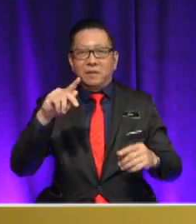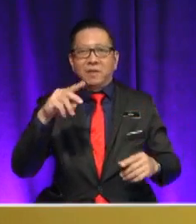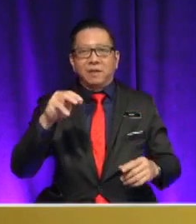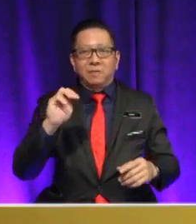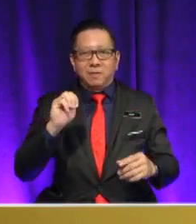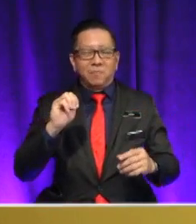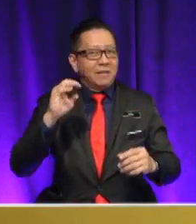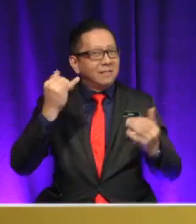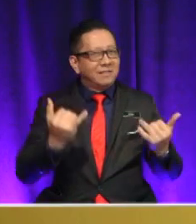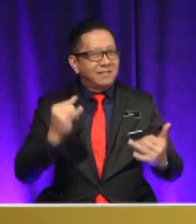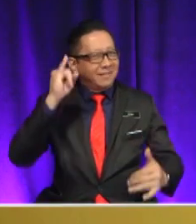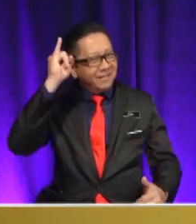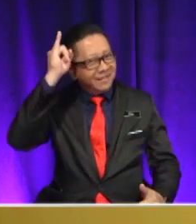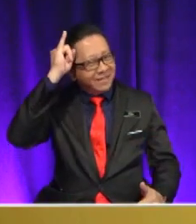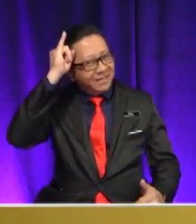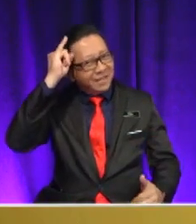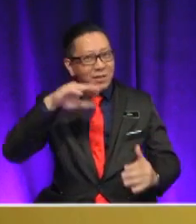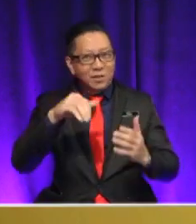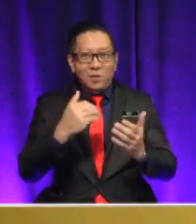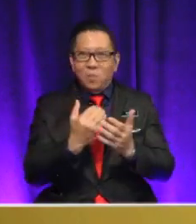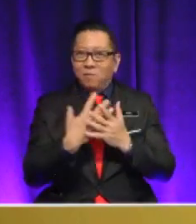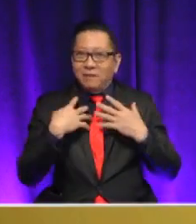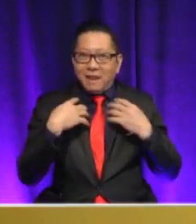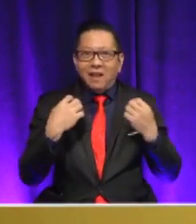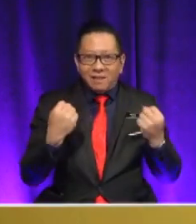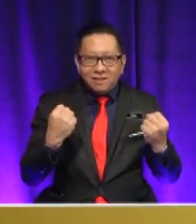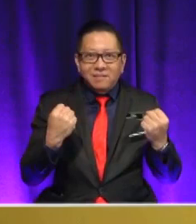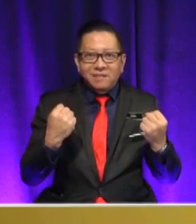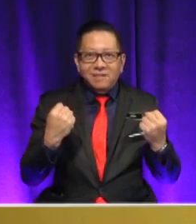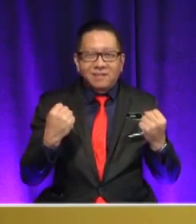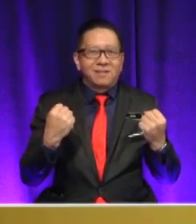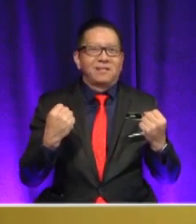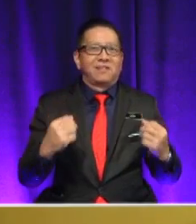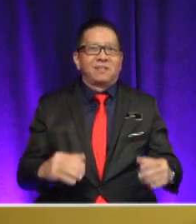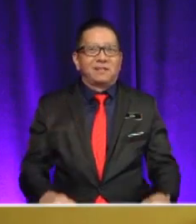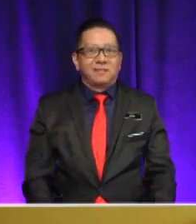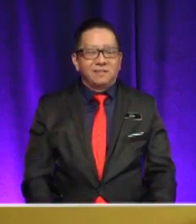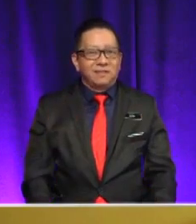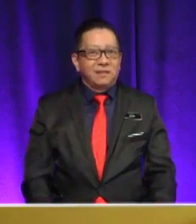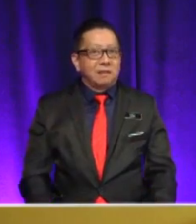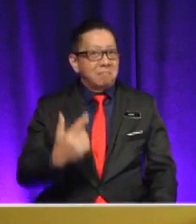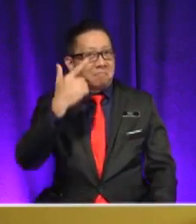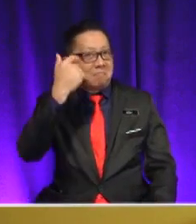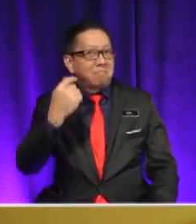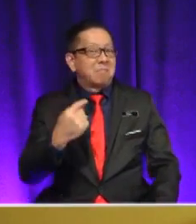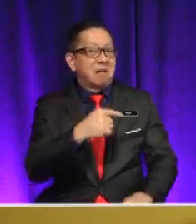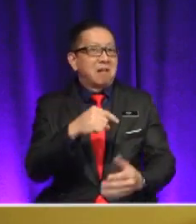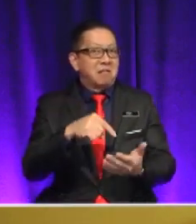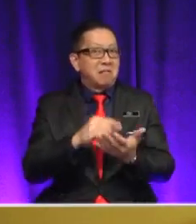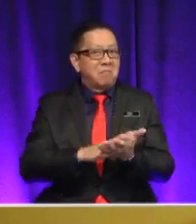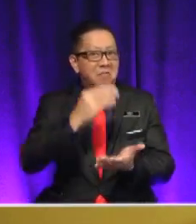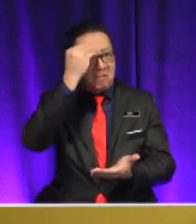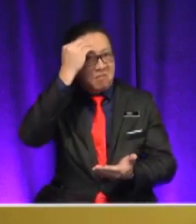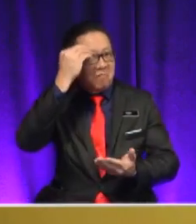Irfan Xiaomi apa kabar semuanya menonton Saya doakan agar dalam keadaan yang sehat dan ceria kita tentunya akan belajar mengenai